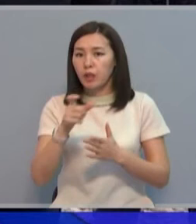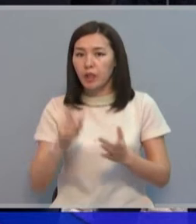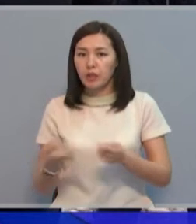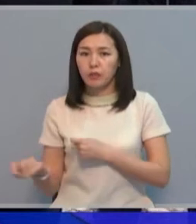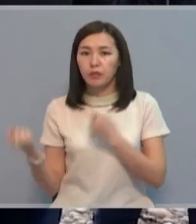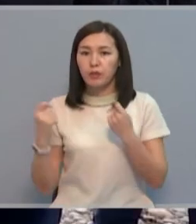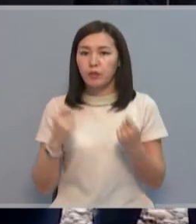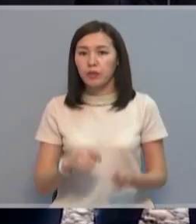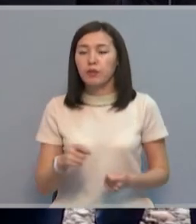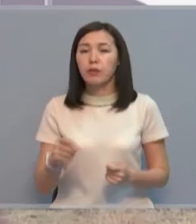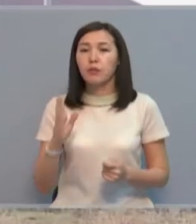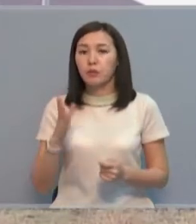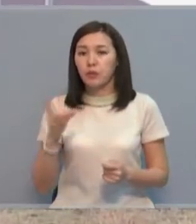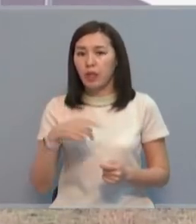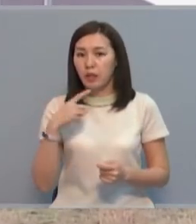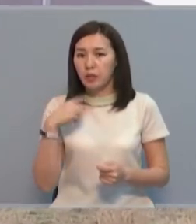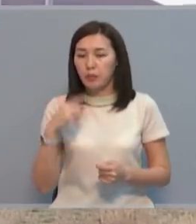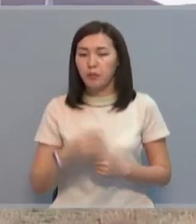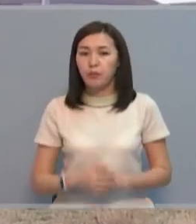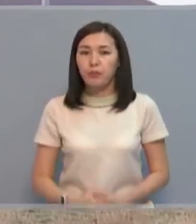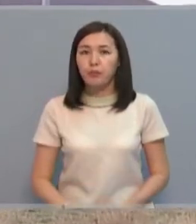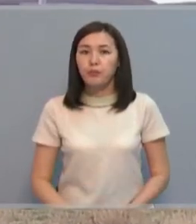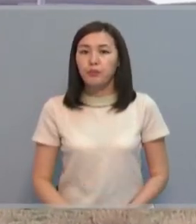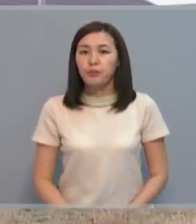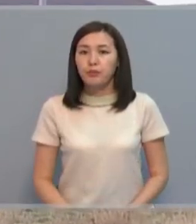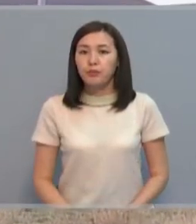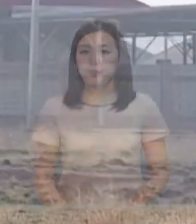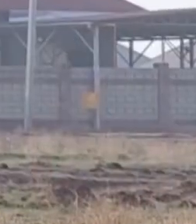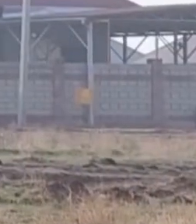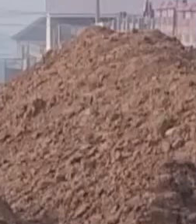осы салаға көптеп тарту керек екенін де айтты. Маржан Жорабай, Бақыт Байларов, жаңалықтар.